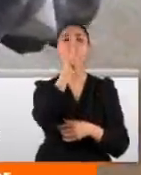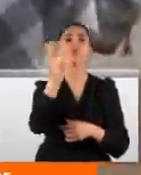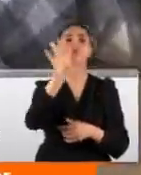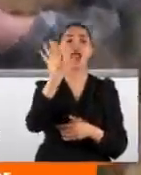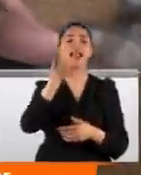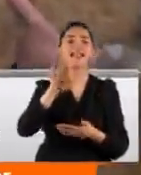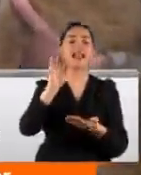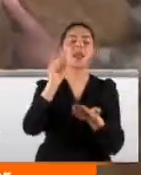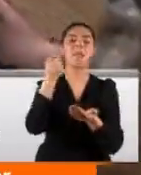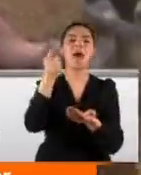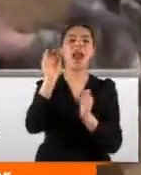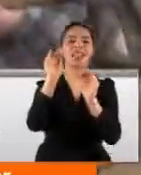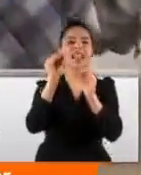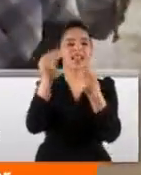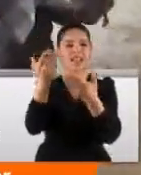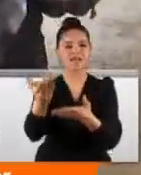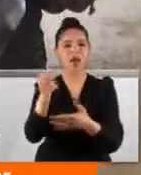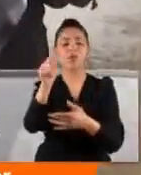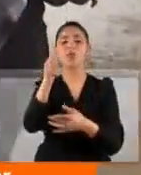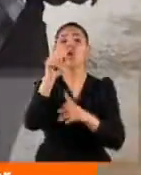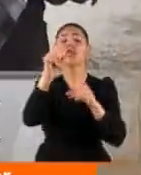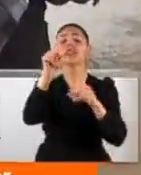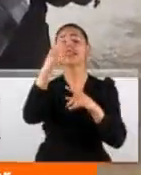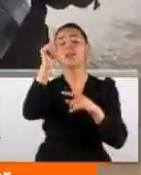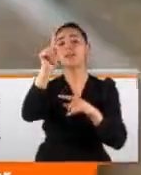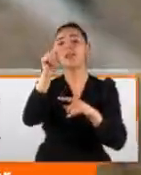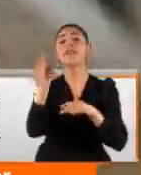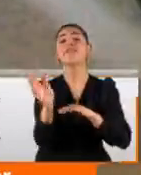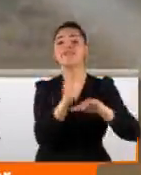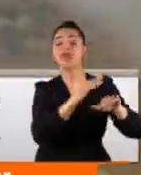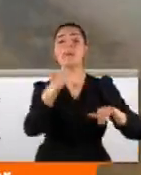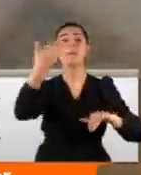sağlanacak. Üstelik destek yalnızca o parayla sınırlı da kalmayacak.